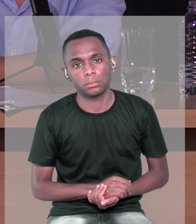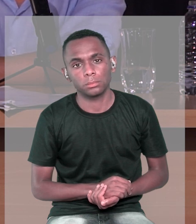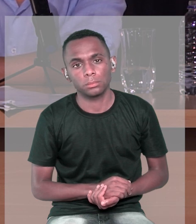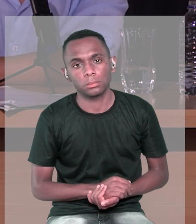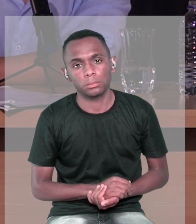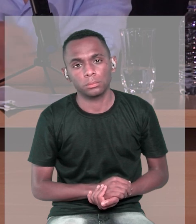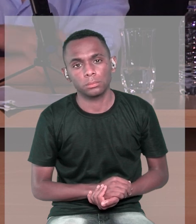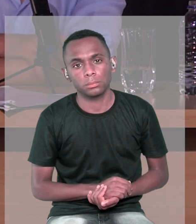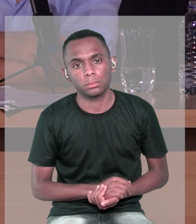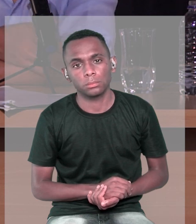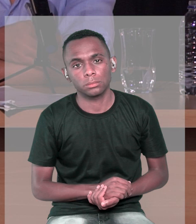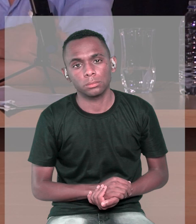dit.